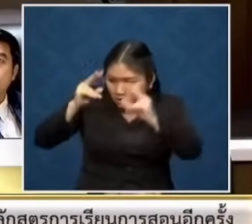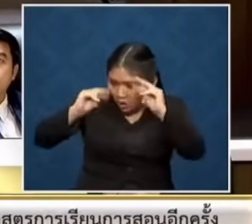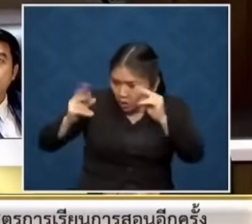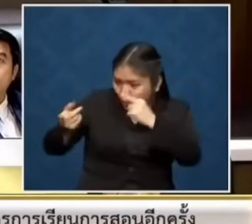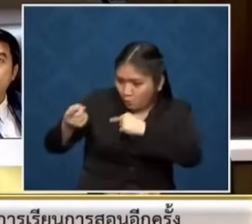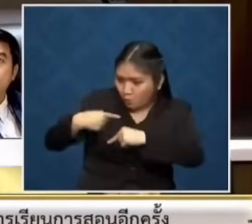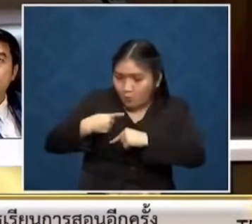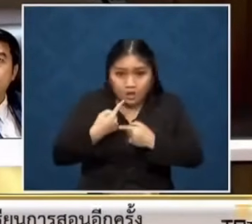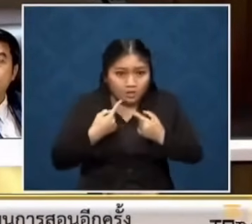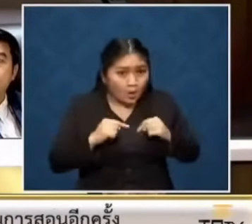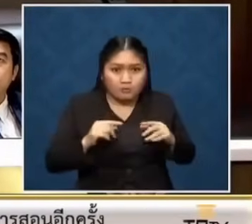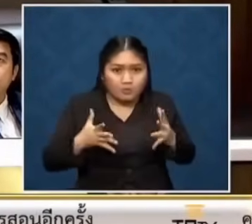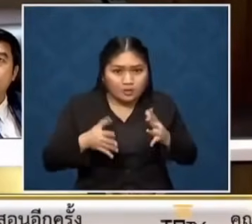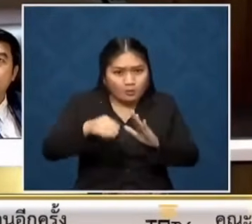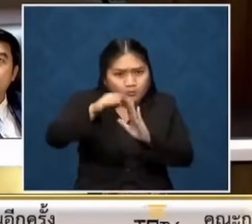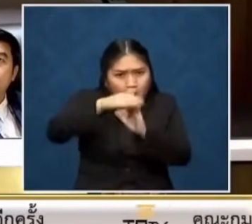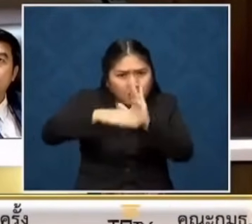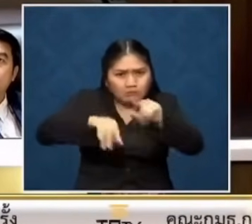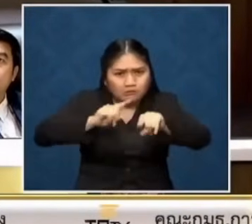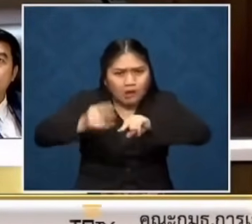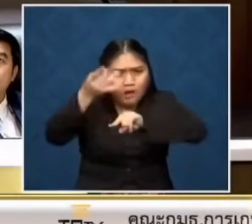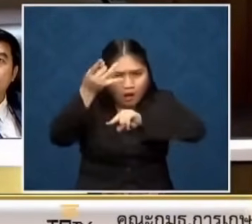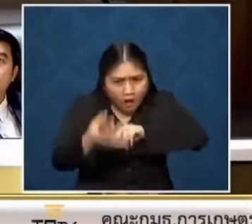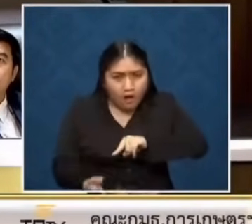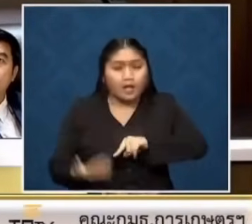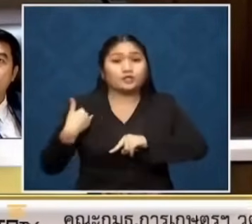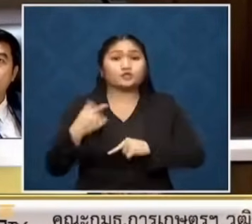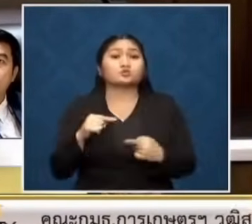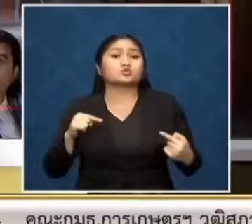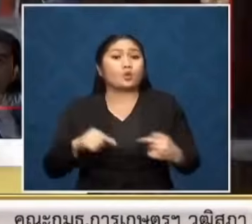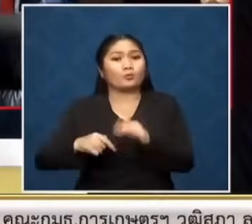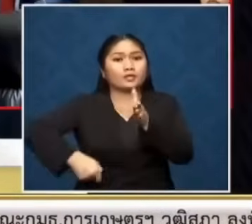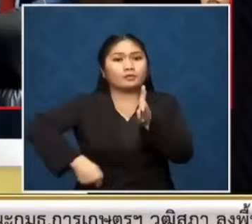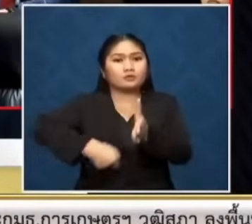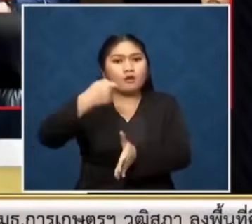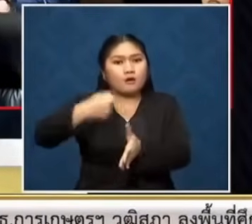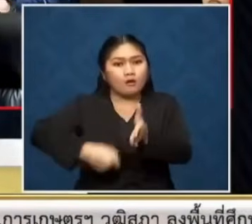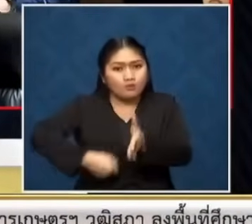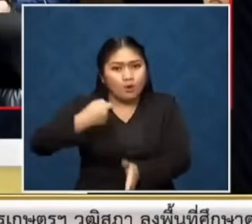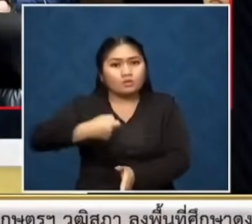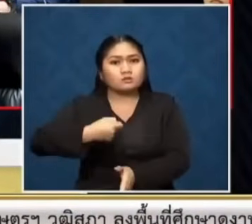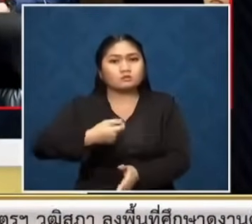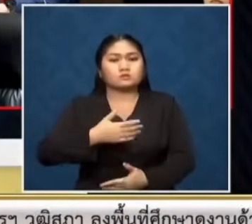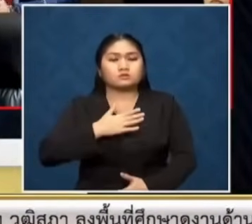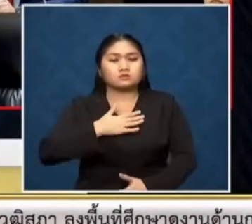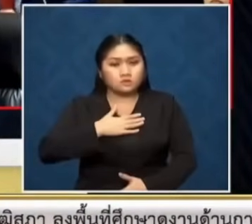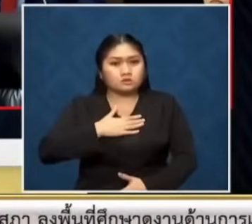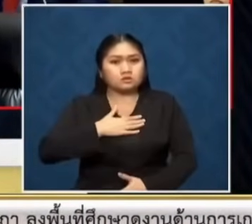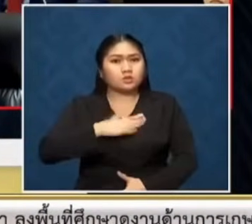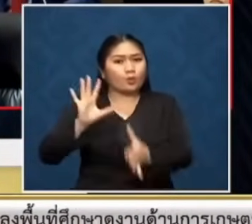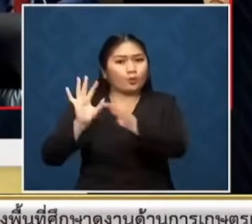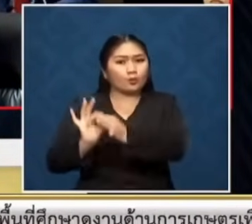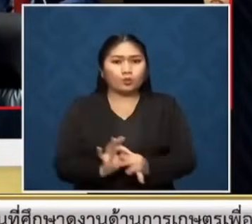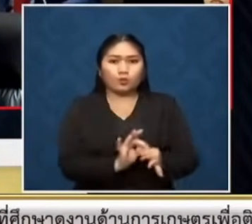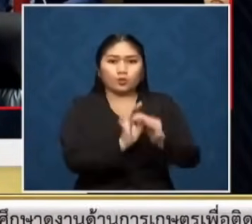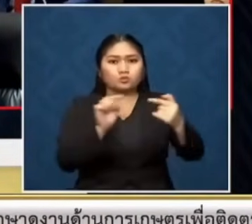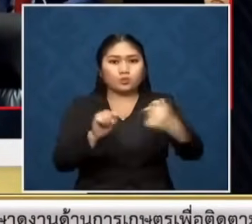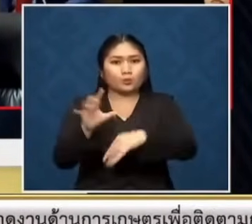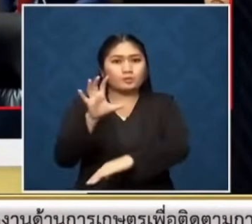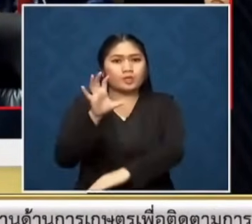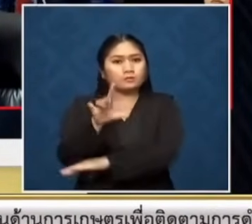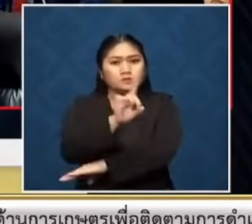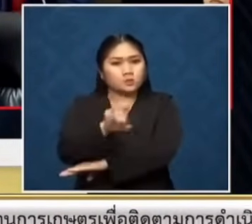จะต้องมีเงื่อนไขอะไรบ้างที่จะทำให้เป็นเหตุผลที่จะสามารถสอดคล้องกับข้อบังคับข้อ